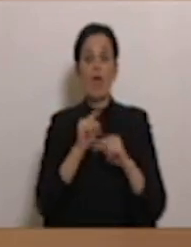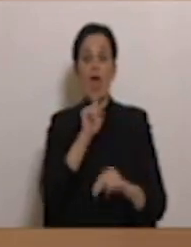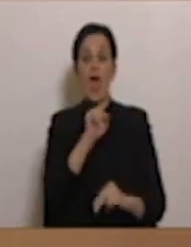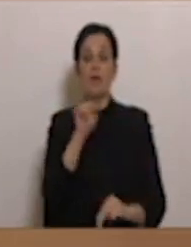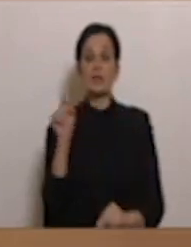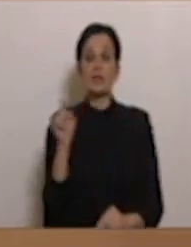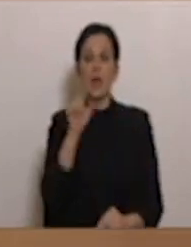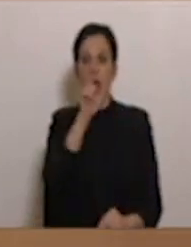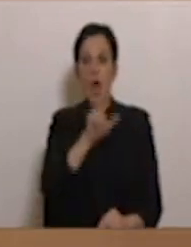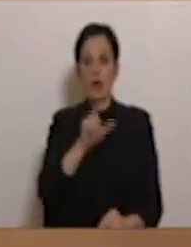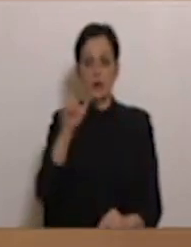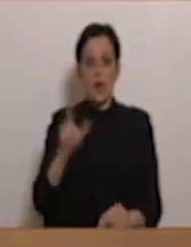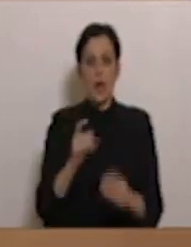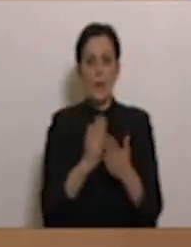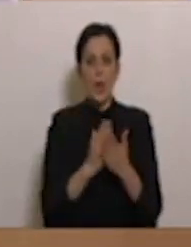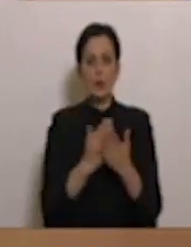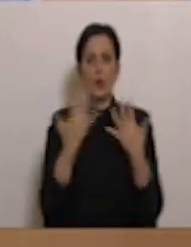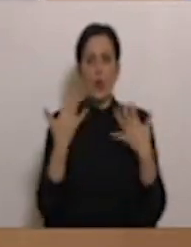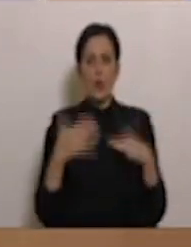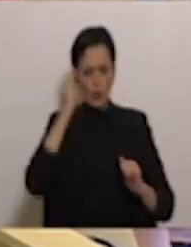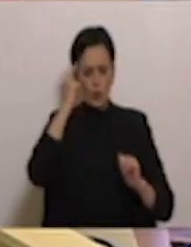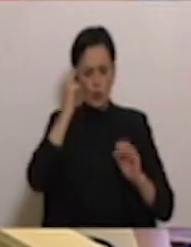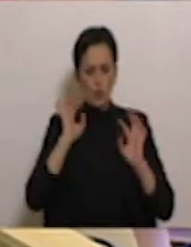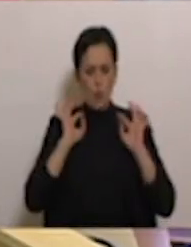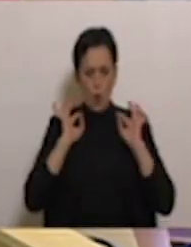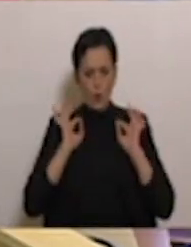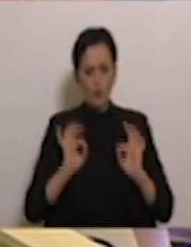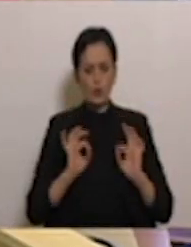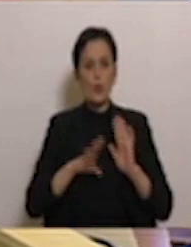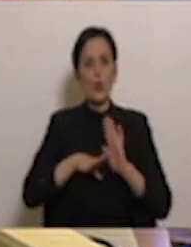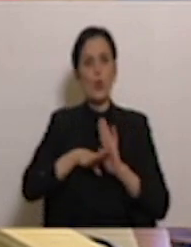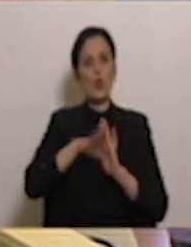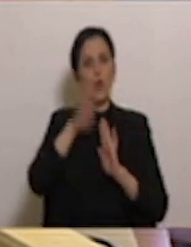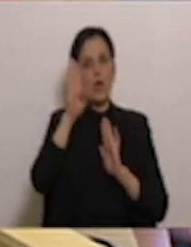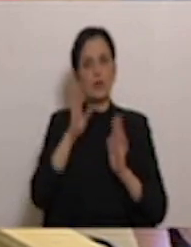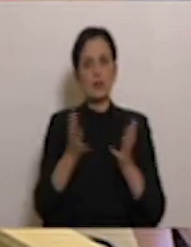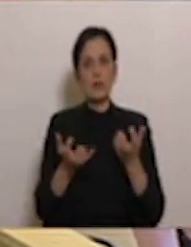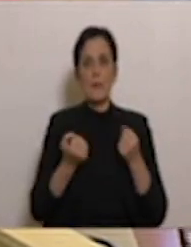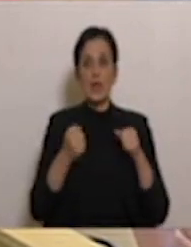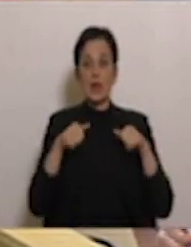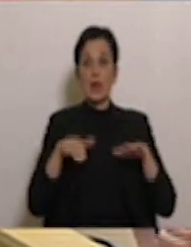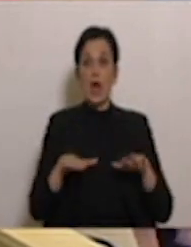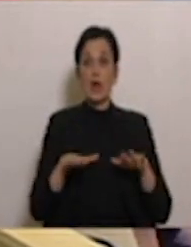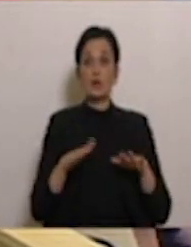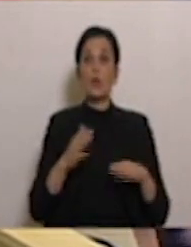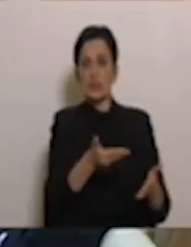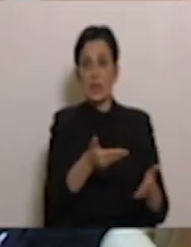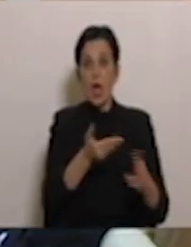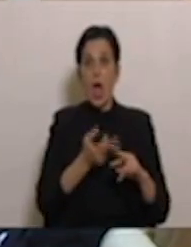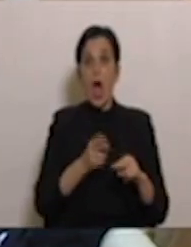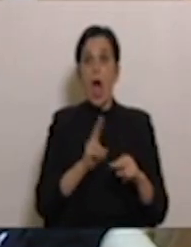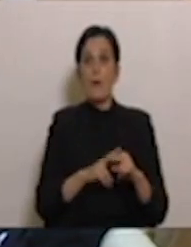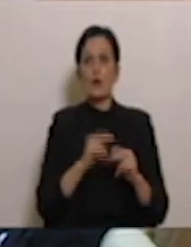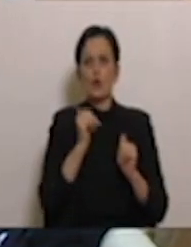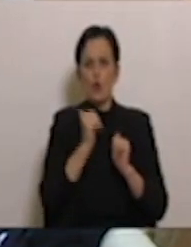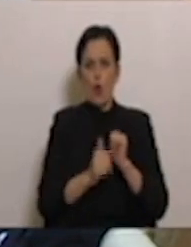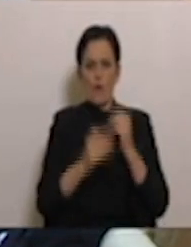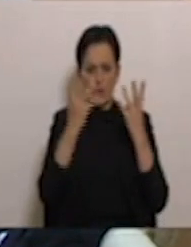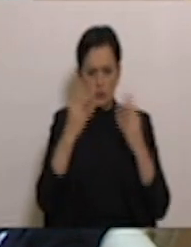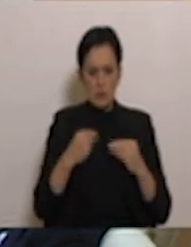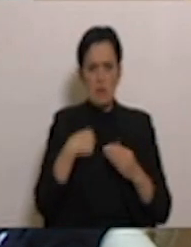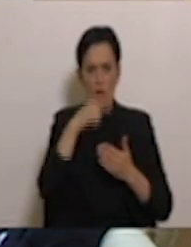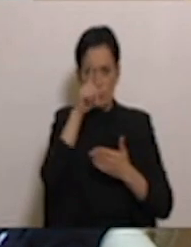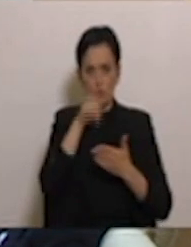ვითარებაზე პასუხისმგებლობა ხელისუფლებას დააკისრეს. მათი თქმით, ქვეყანაში არის ორი პარალელური სამყარო, საიდანაც ერთში ქართული ოცნება, მეორეში